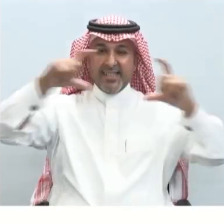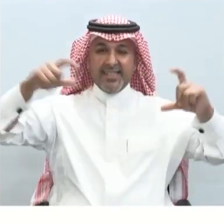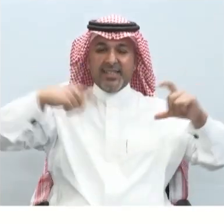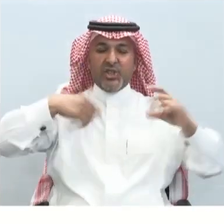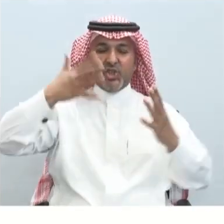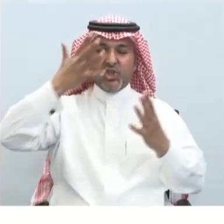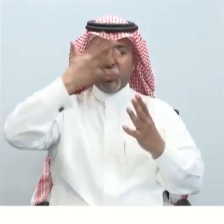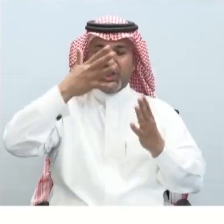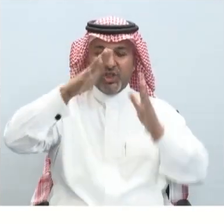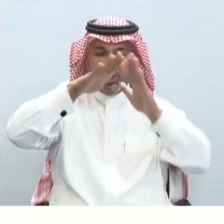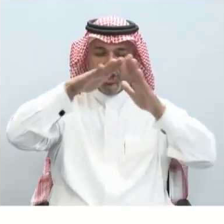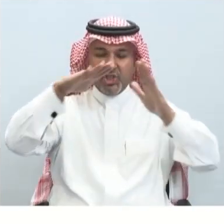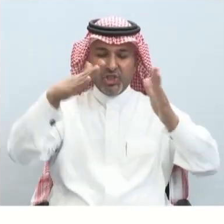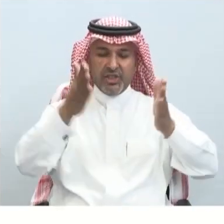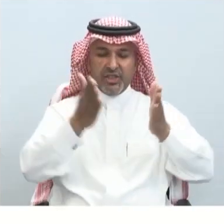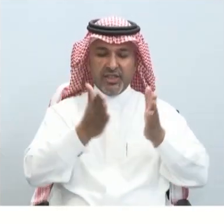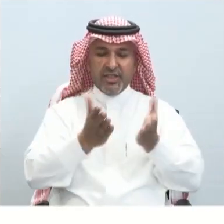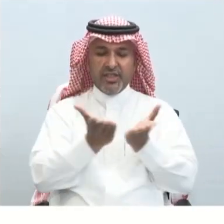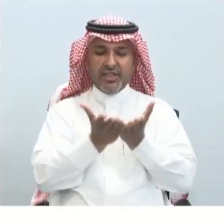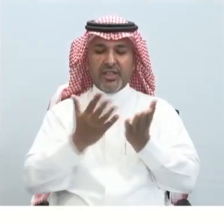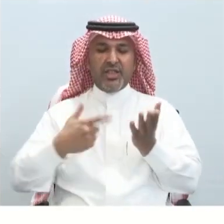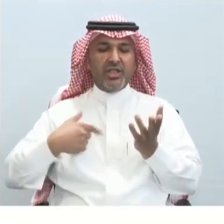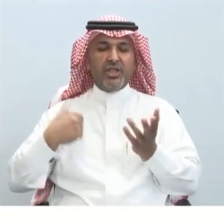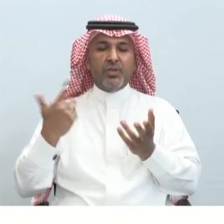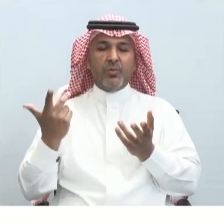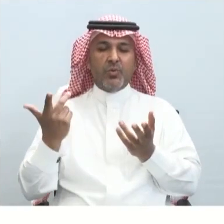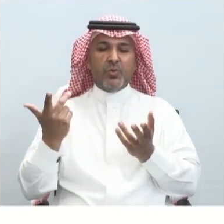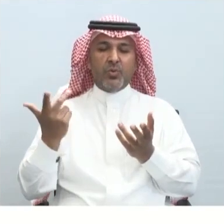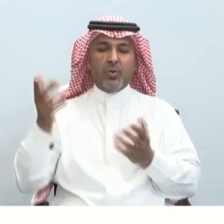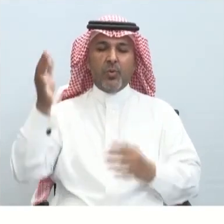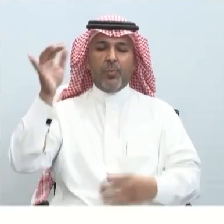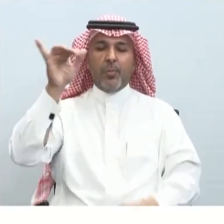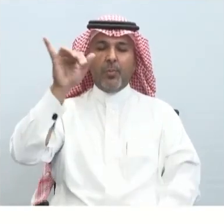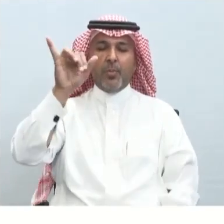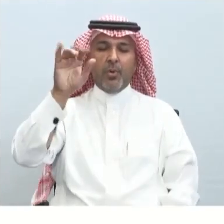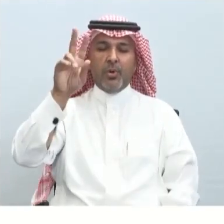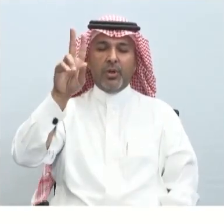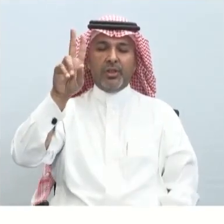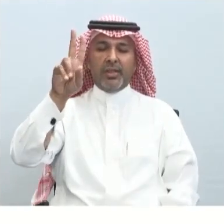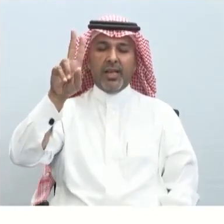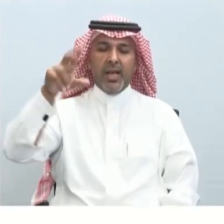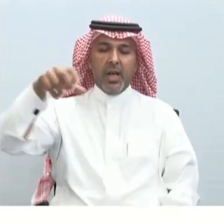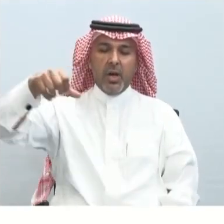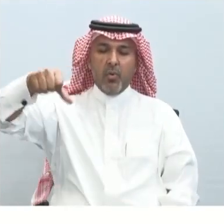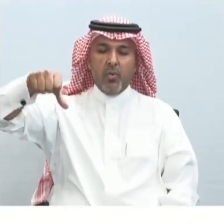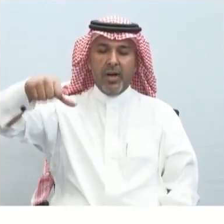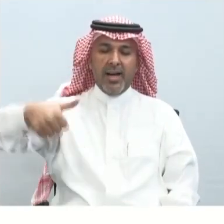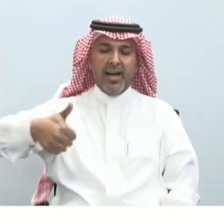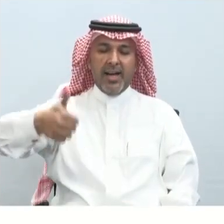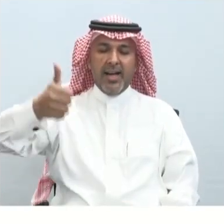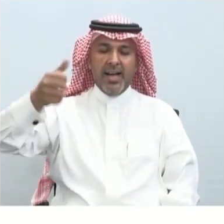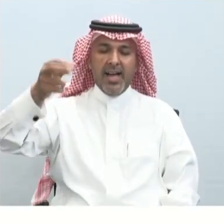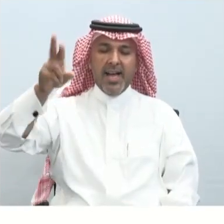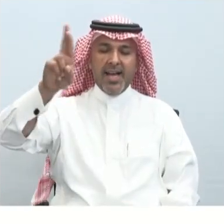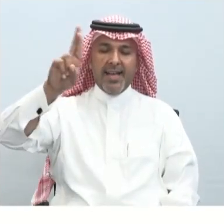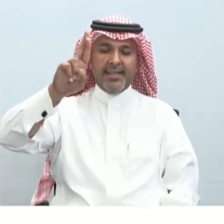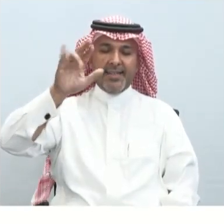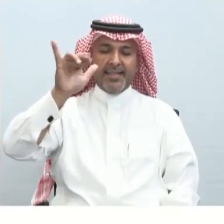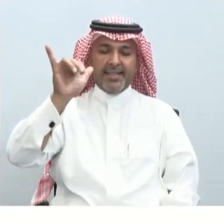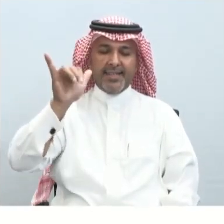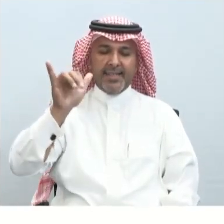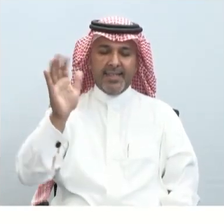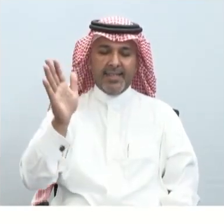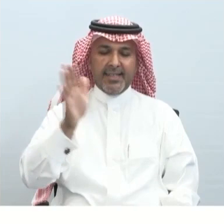مثلا بي سي دي بهذا الشكل لو انا حبيت اني احسب مساحته فانا بحسب مساحه المثلث الاول